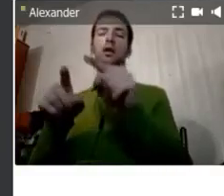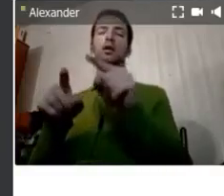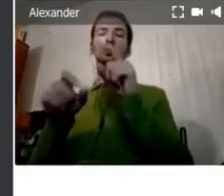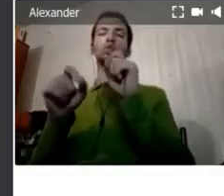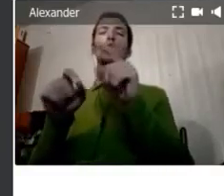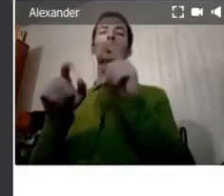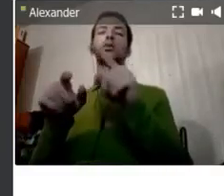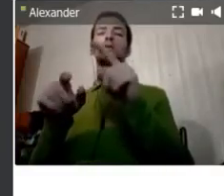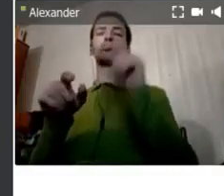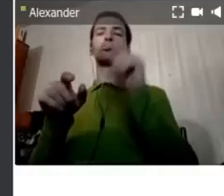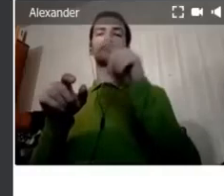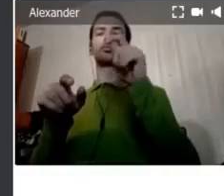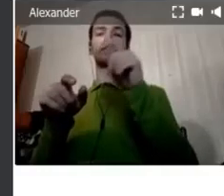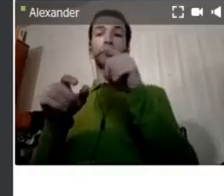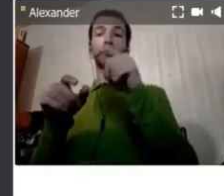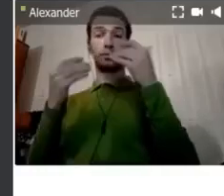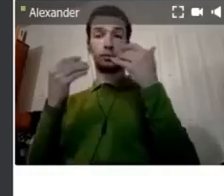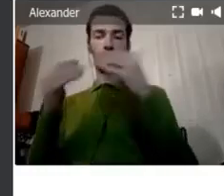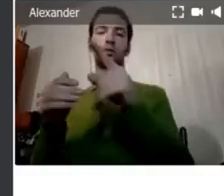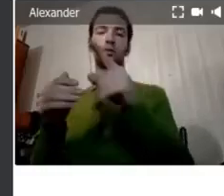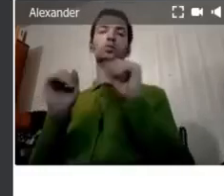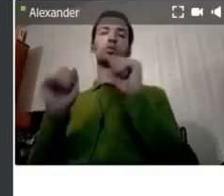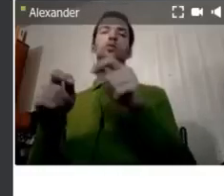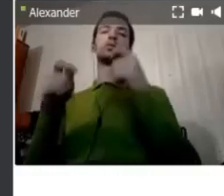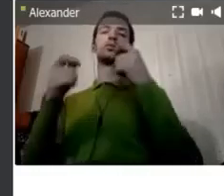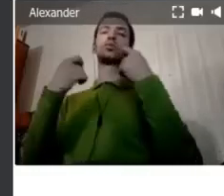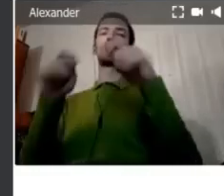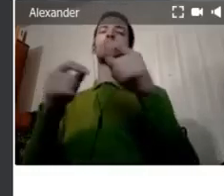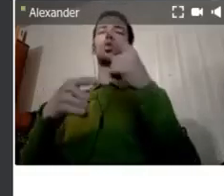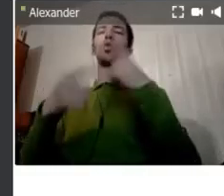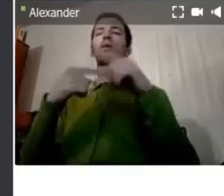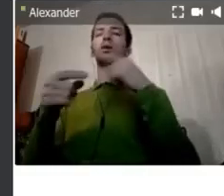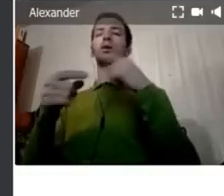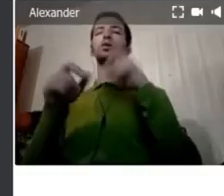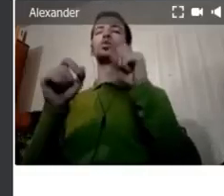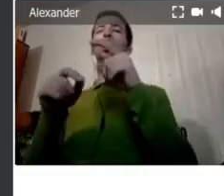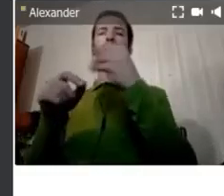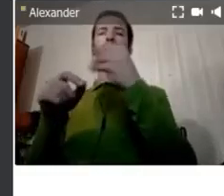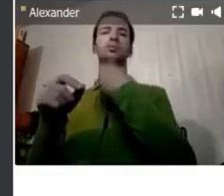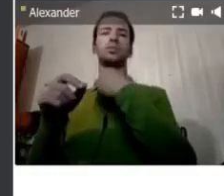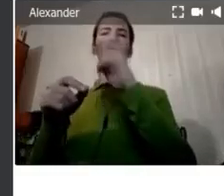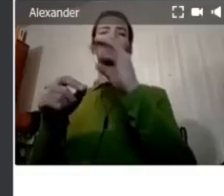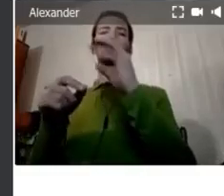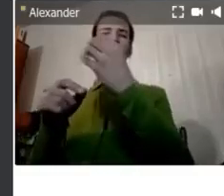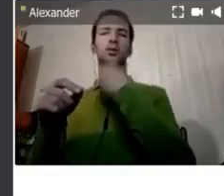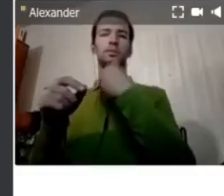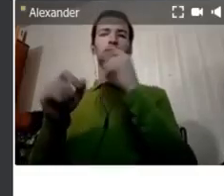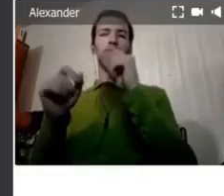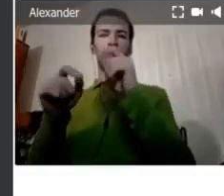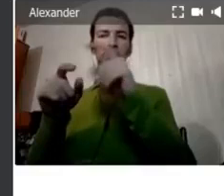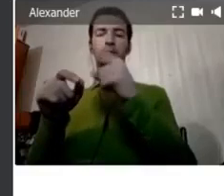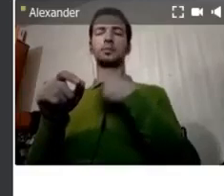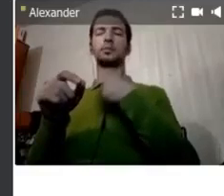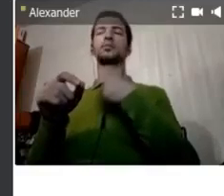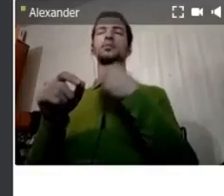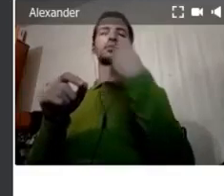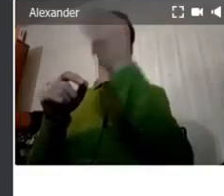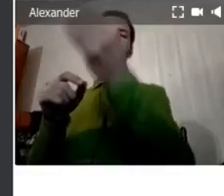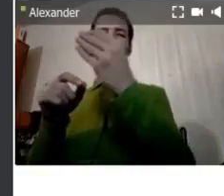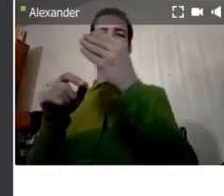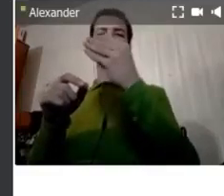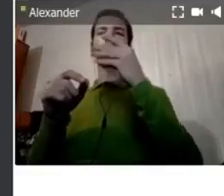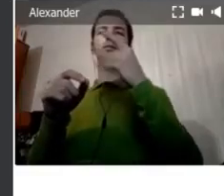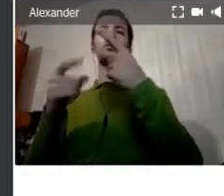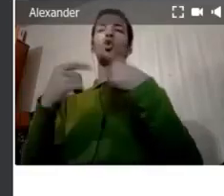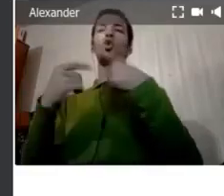также есть вариант вывода средств на биткоин-кошелек, также есть вариант вывода купон заказов. То есть по выводу средств проблем никаких нет